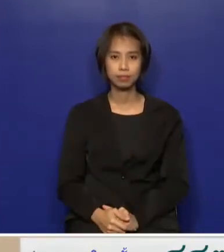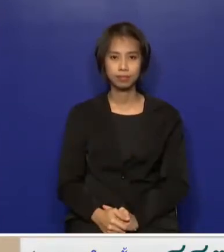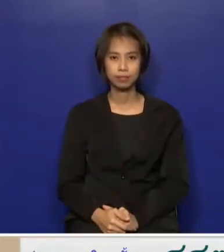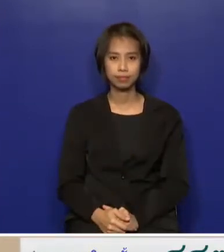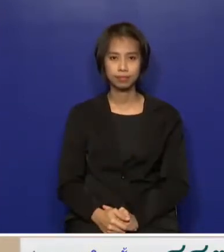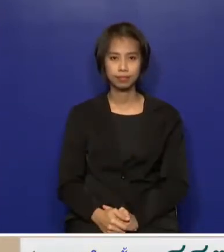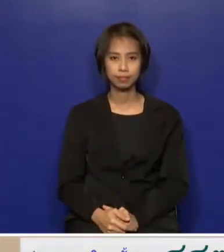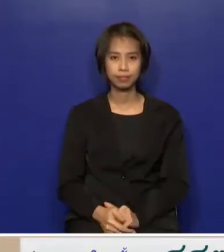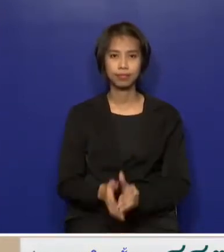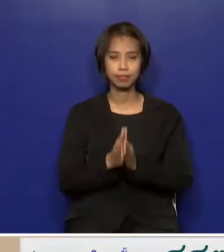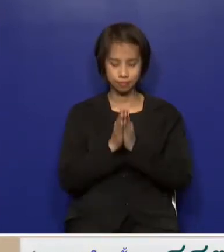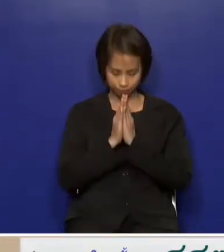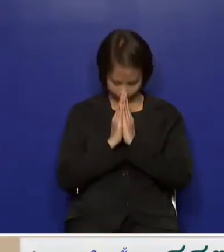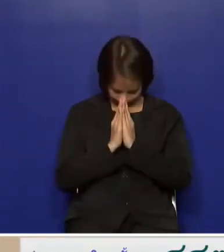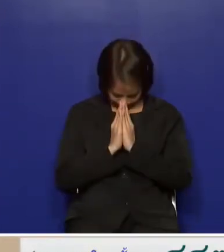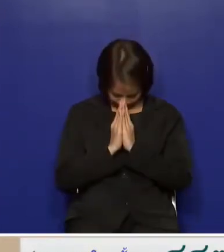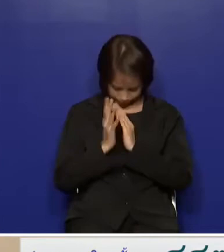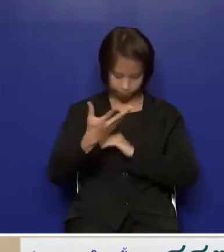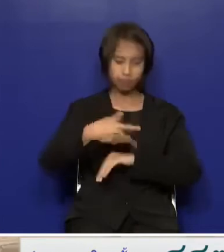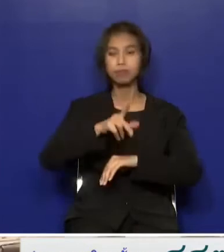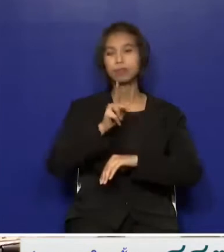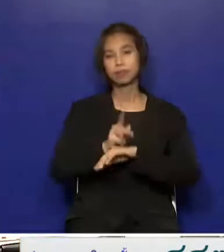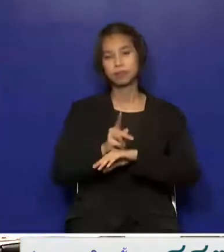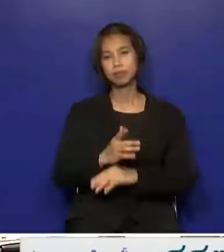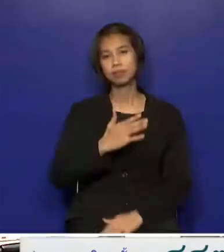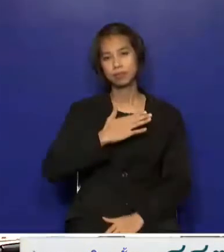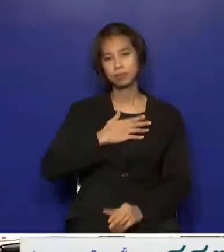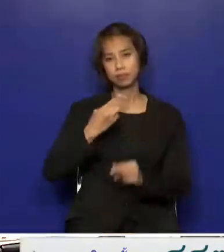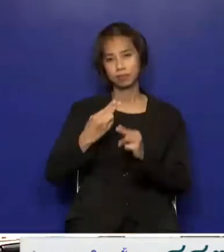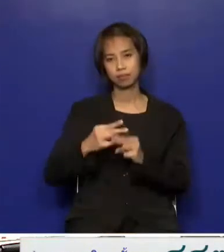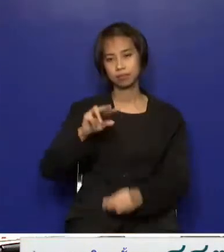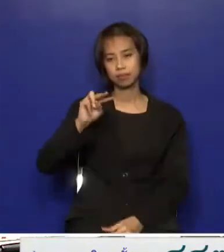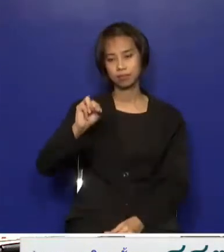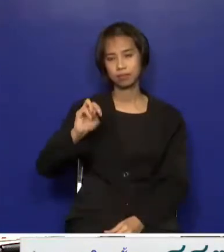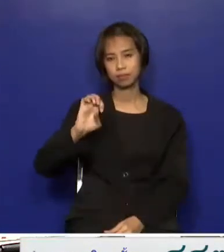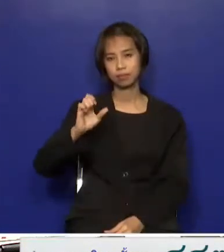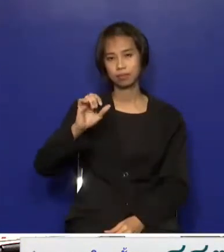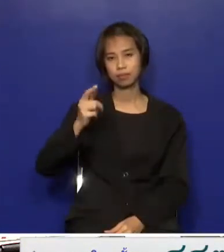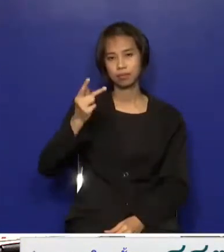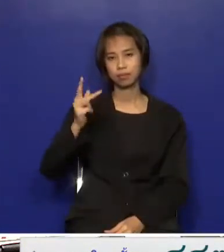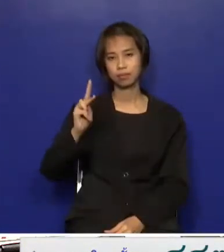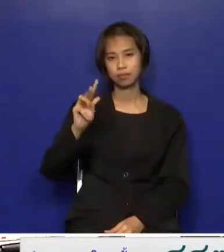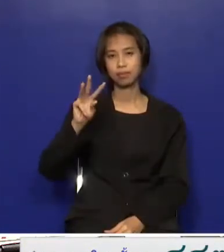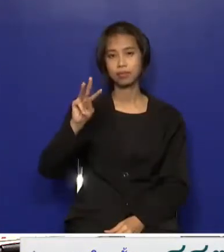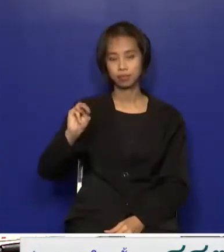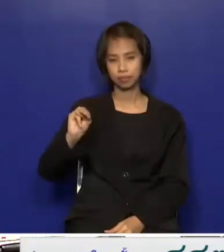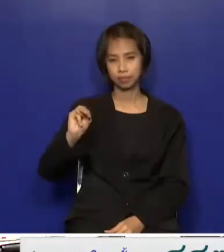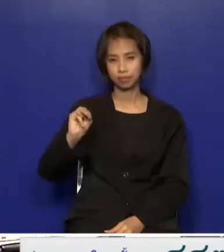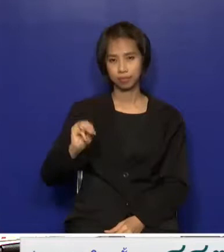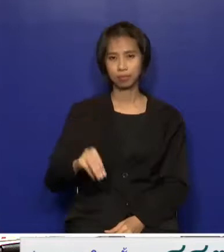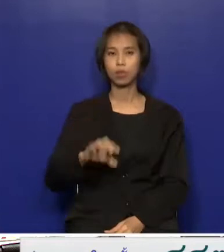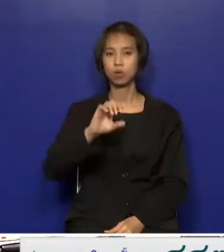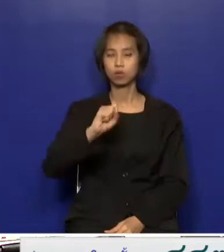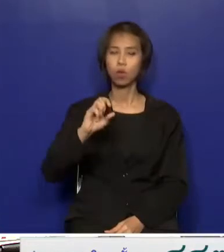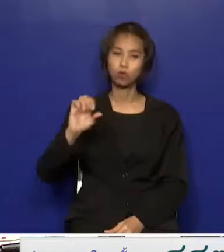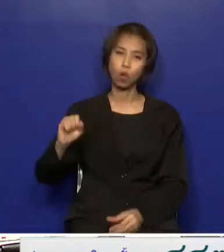ธัน ประทานสัภา แรศาย นิคม บวิเศตสมาάνบิ สัภา ผู้ด Angel ระดั แบบ บญช ราย